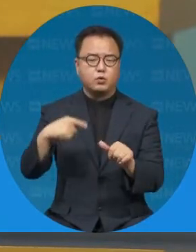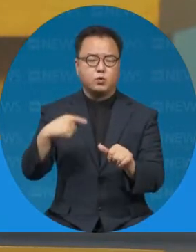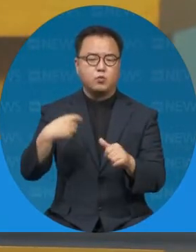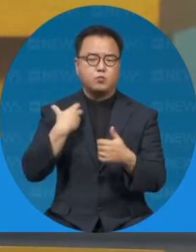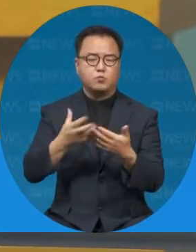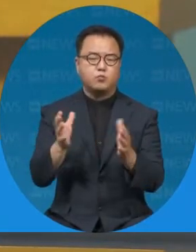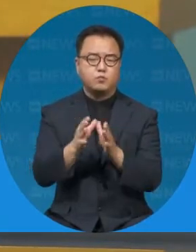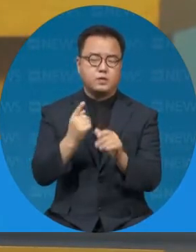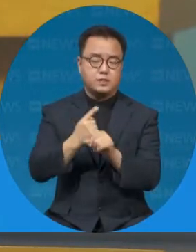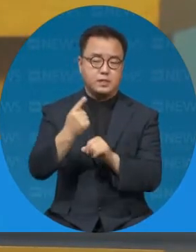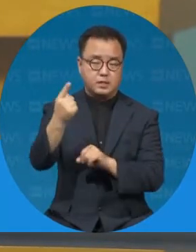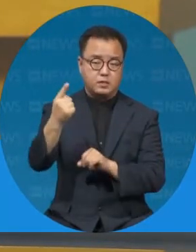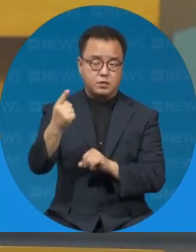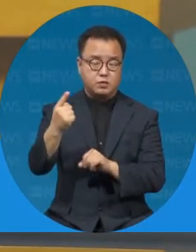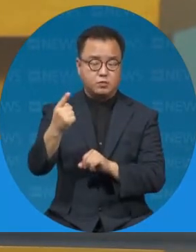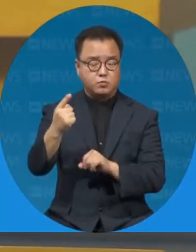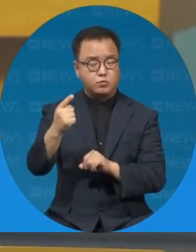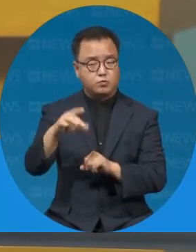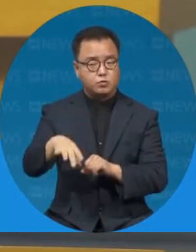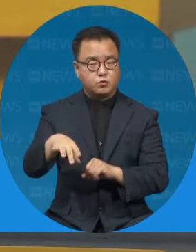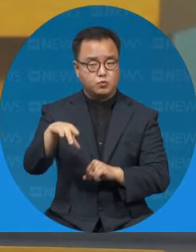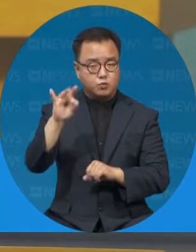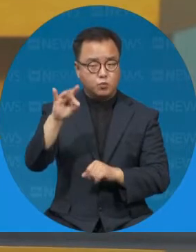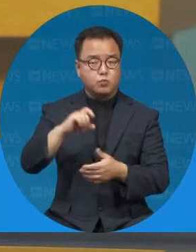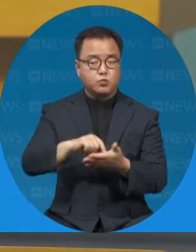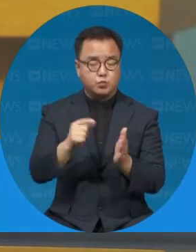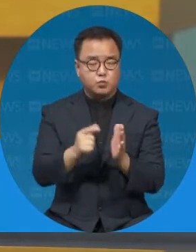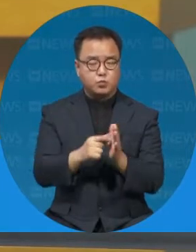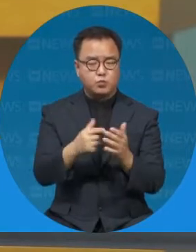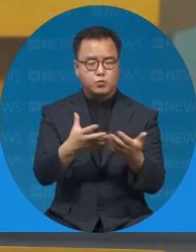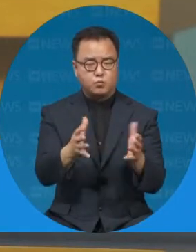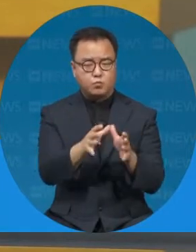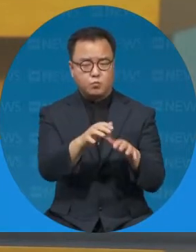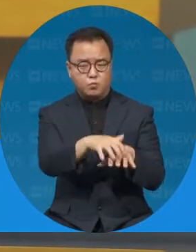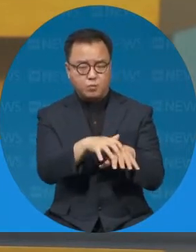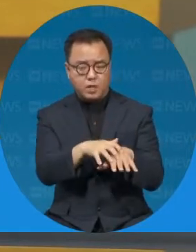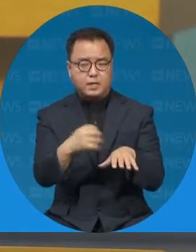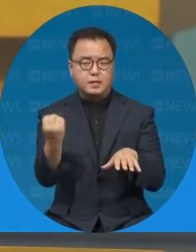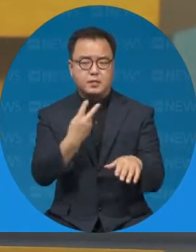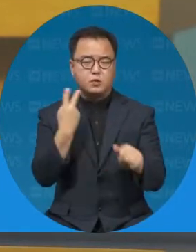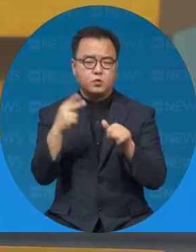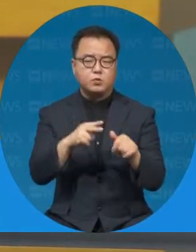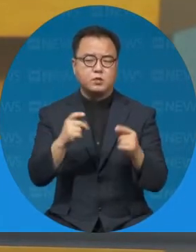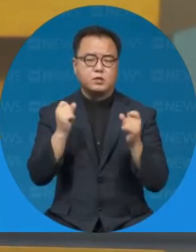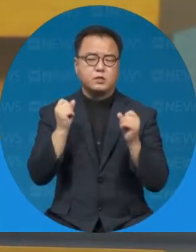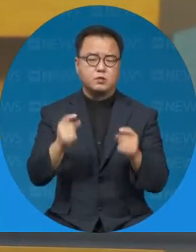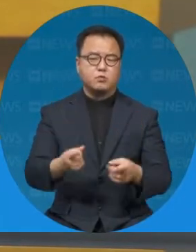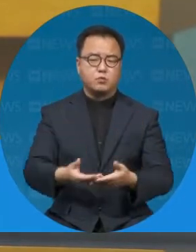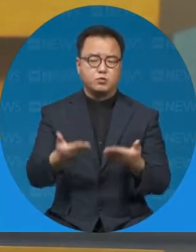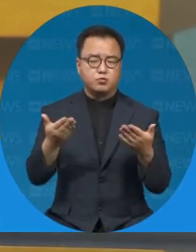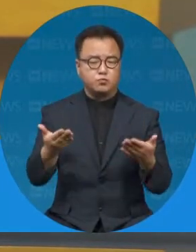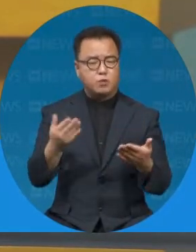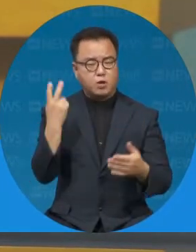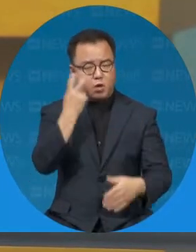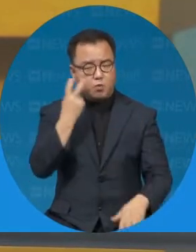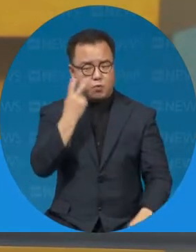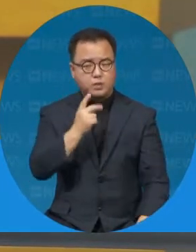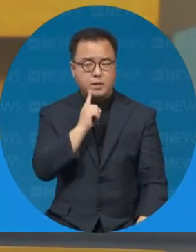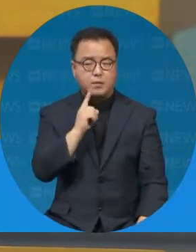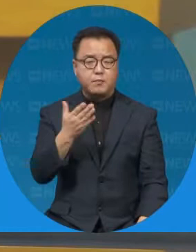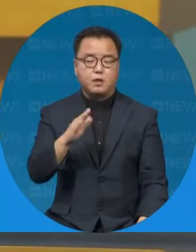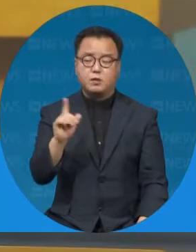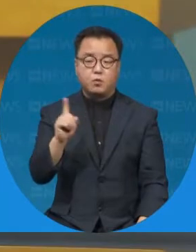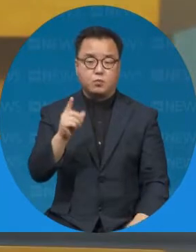기구를 꾸려서 탈락한 대학들을 대상으로 재도전의 기회를 검토하겠다 고 했는데 어떻게 될지 교육부 출입하는